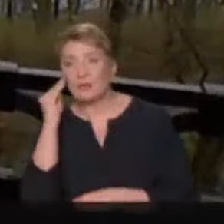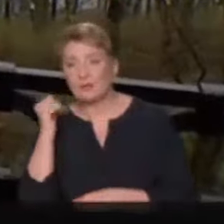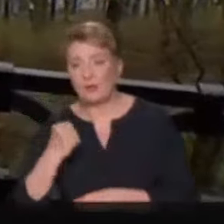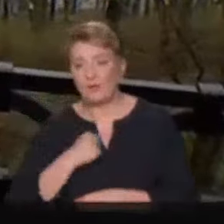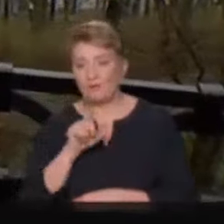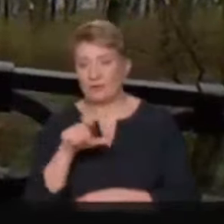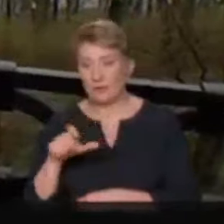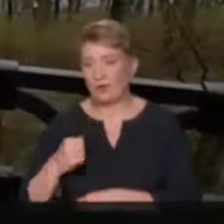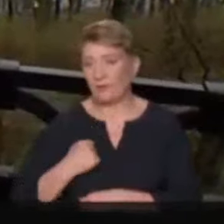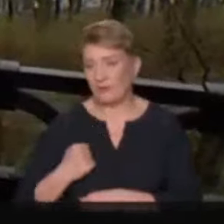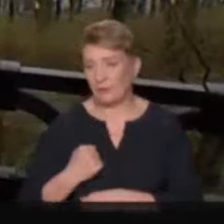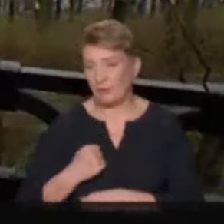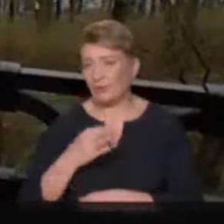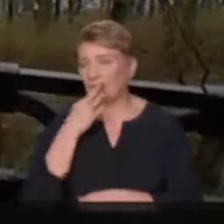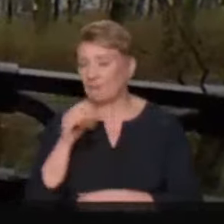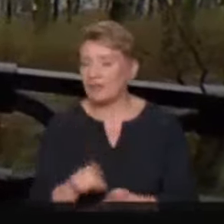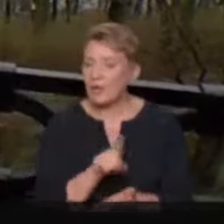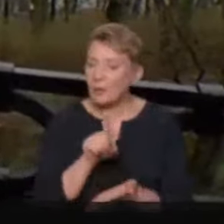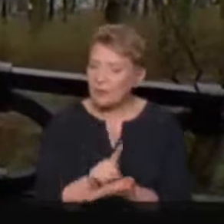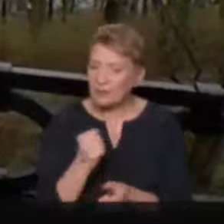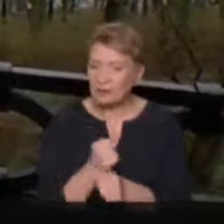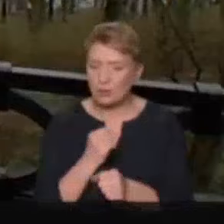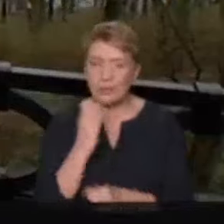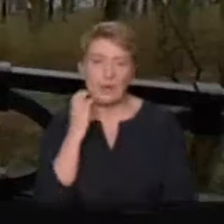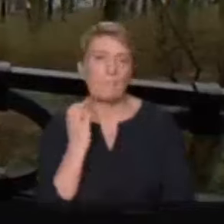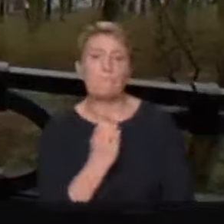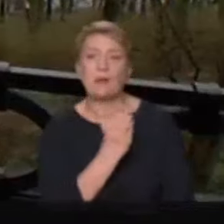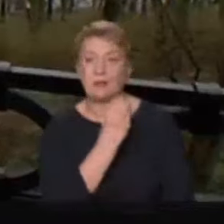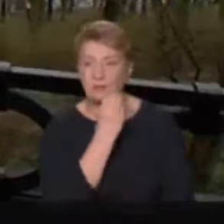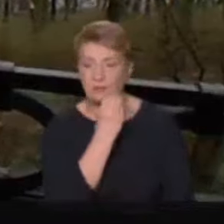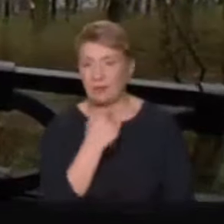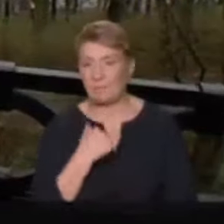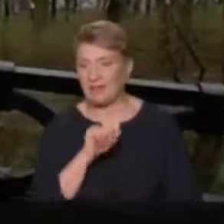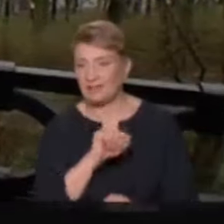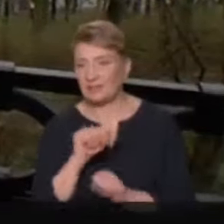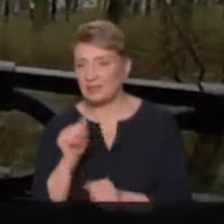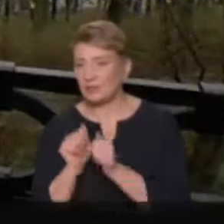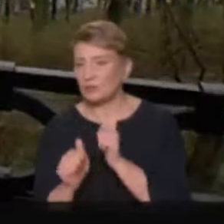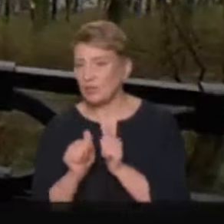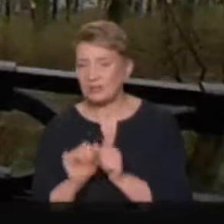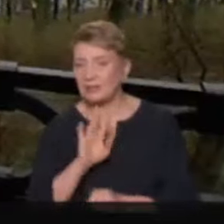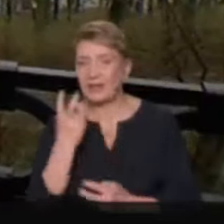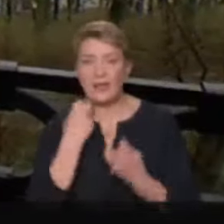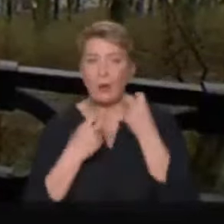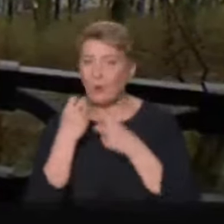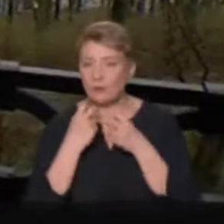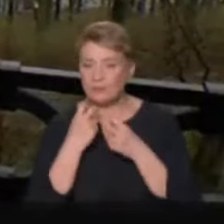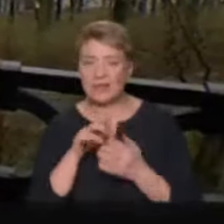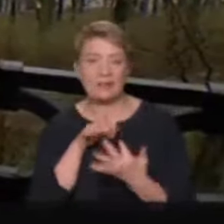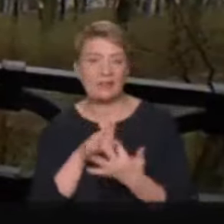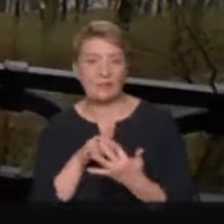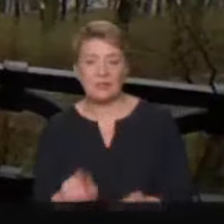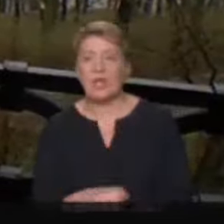казали, обов'язково зробіть з бородою, тому що ми, захисники, дуже часто не голимося на фронті.